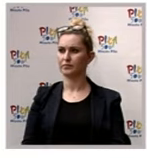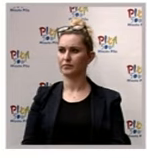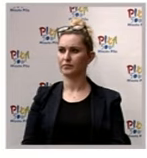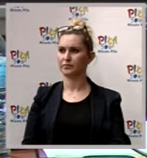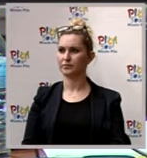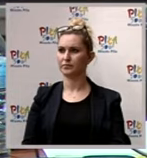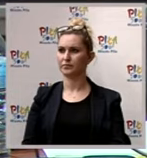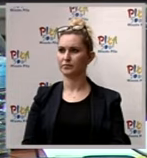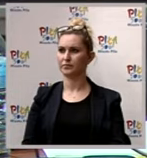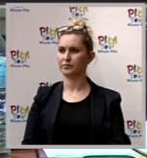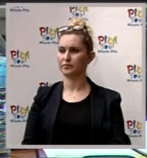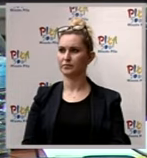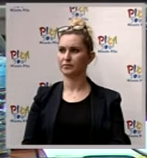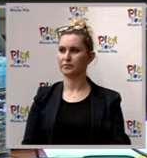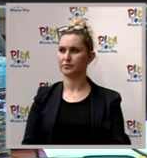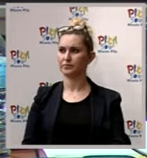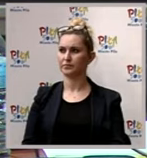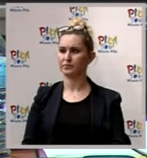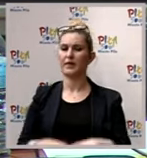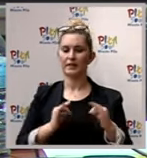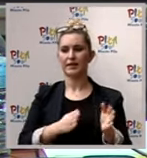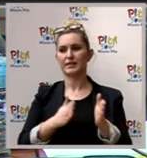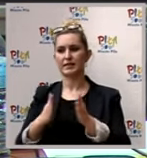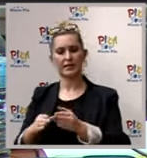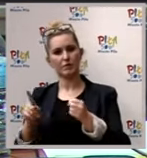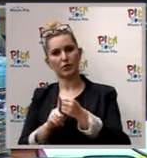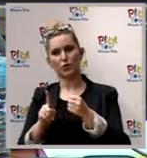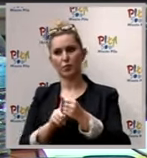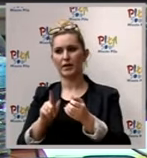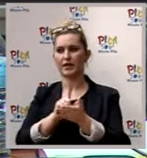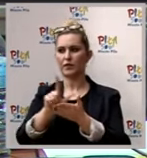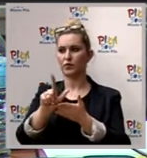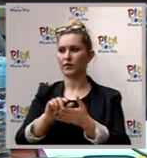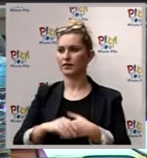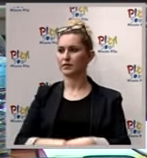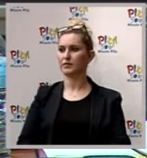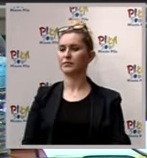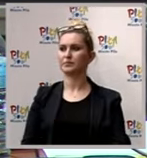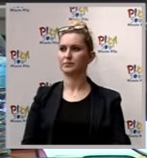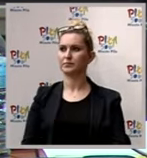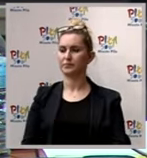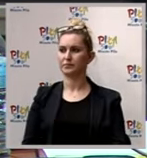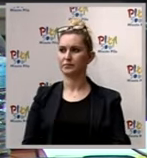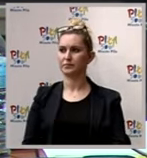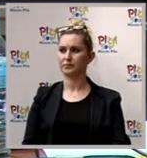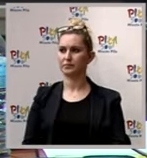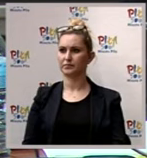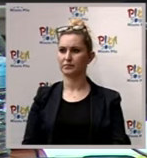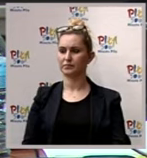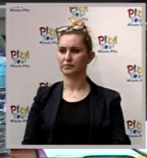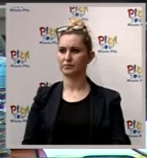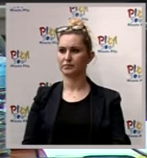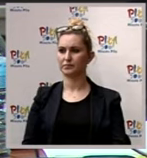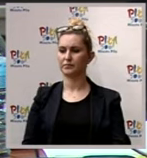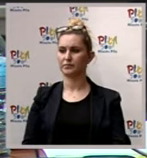I proszę Państwa, przechodzimy do kolejnego punktu dzisiejszego porządku obrad. To jest